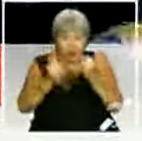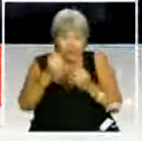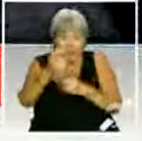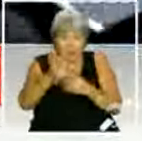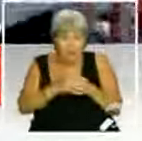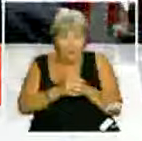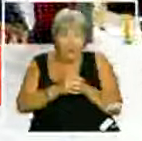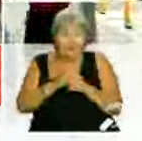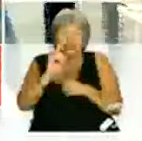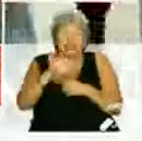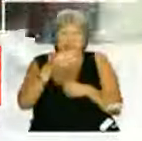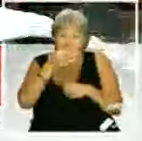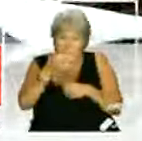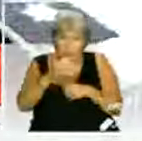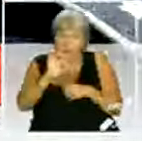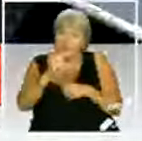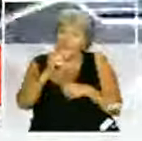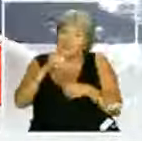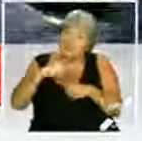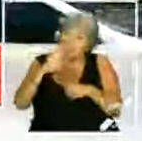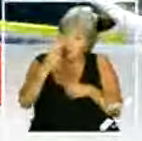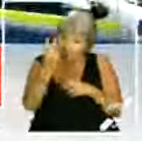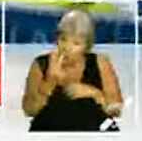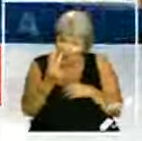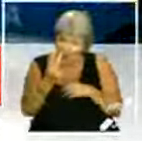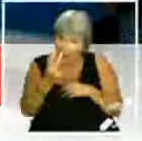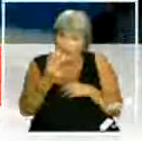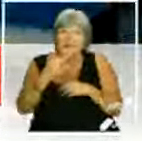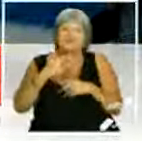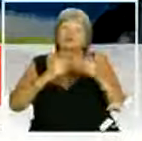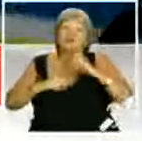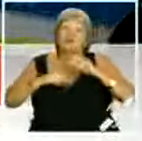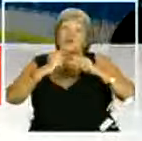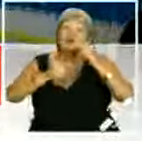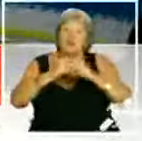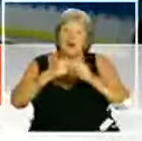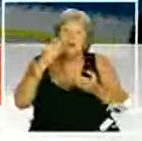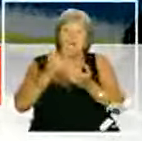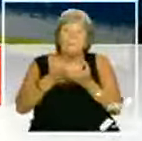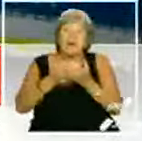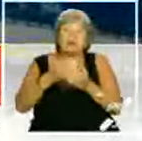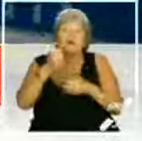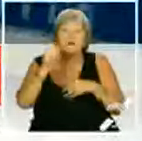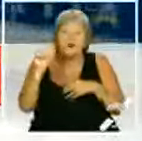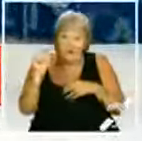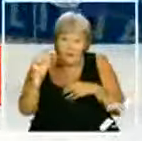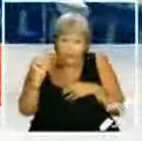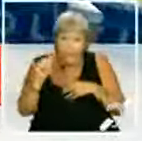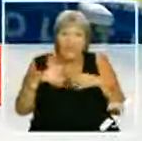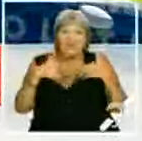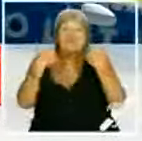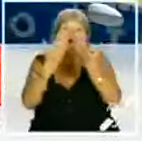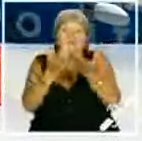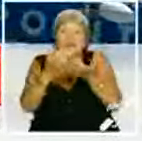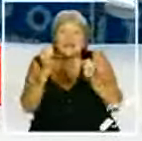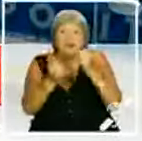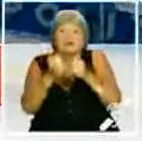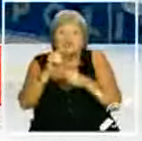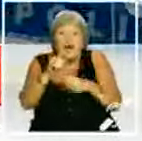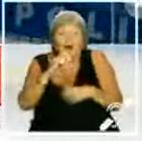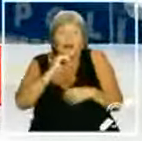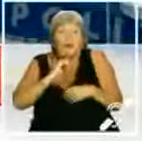și trebuie spus că și acesta va suporta consecințe legale, tocmai pentru că vorbim despre încredințarea unui